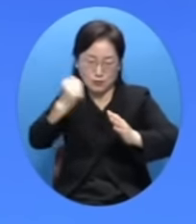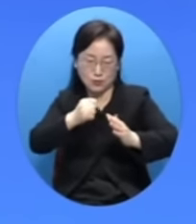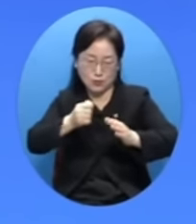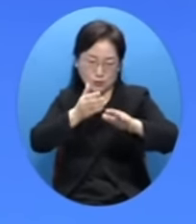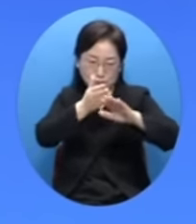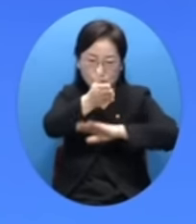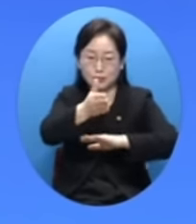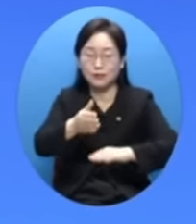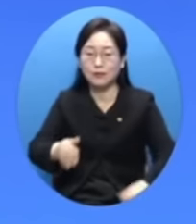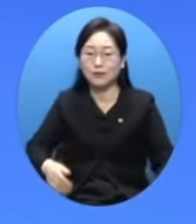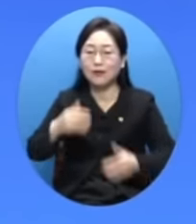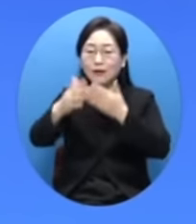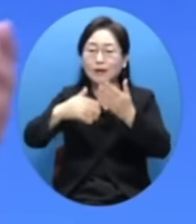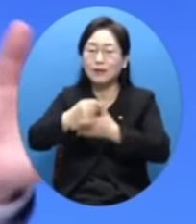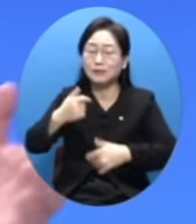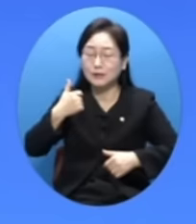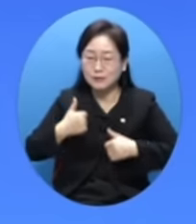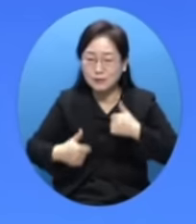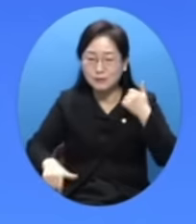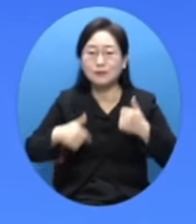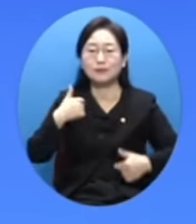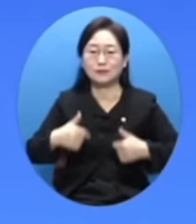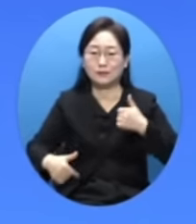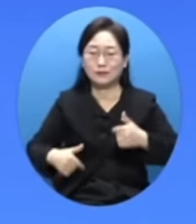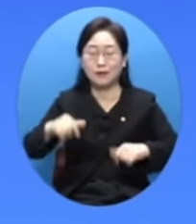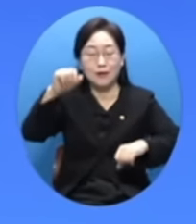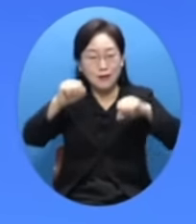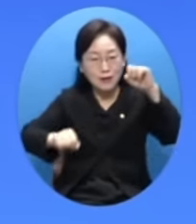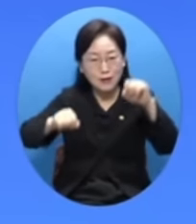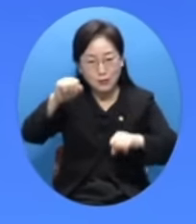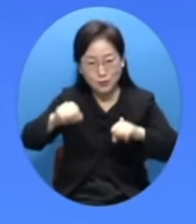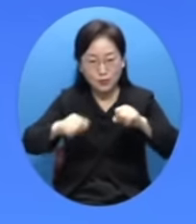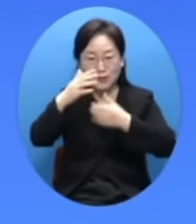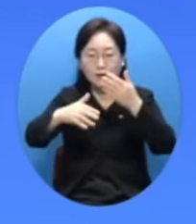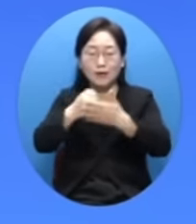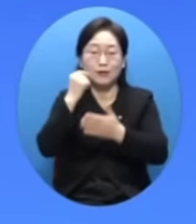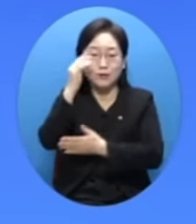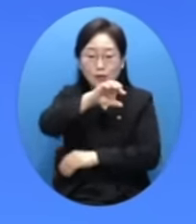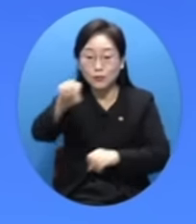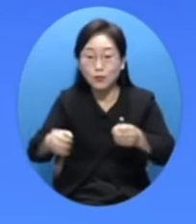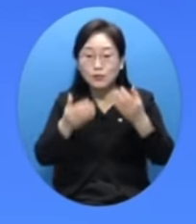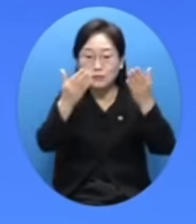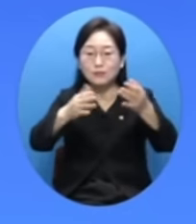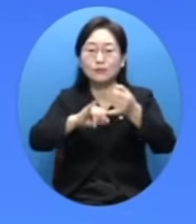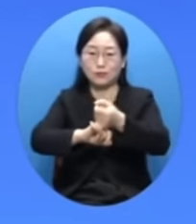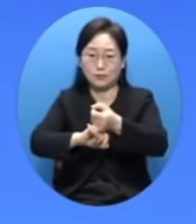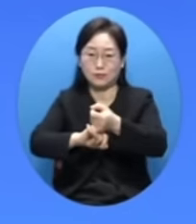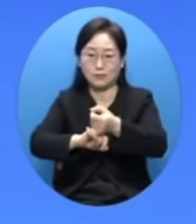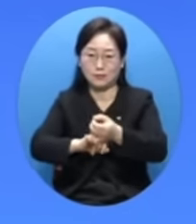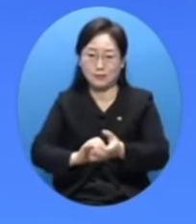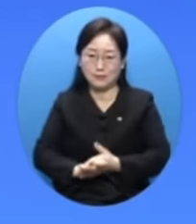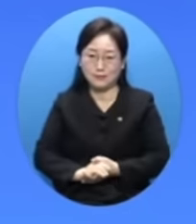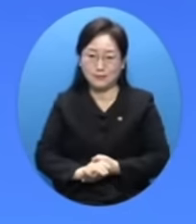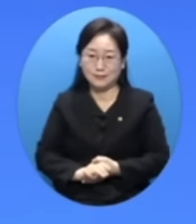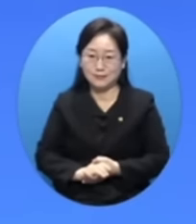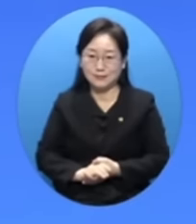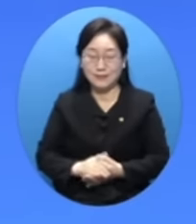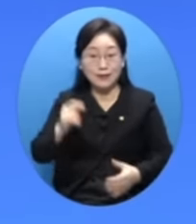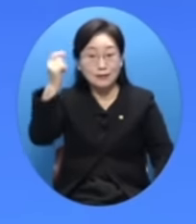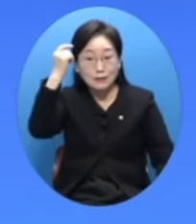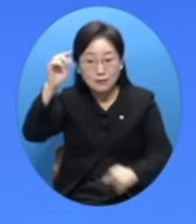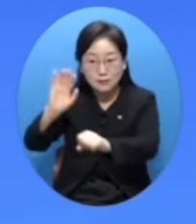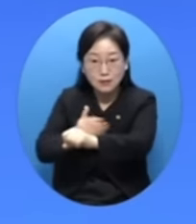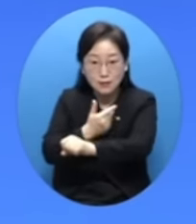되고 하나님이 기뻐하시는 행동을 통하여 하께 들리는 삶을 살아야 될 것입니다 생각이